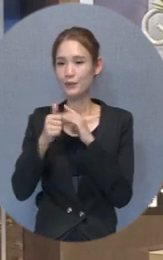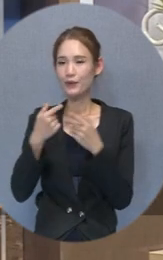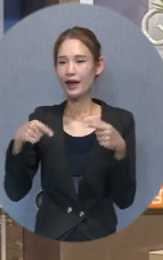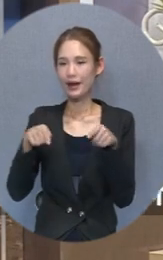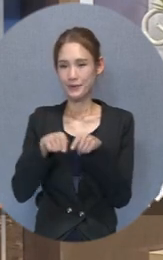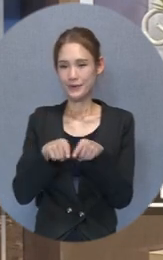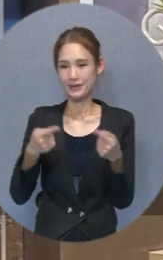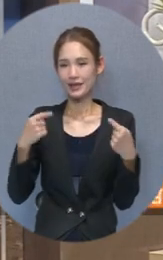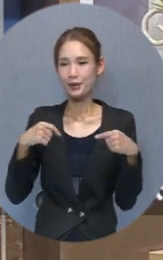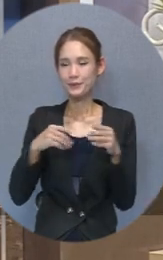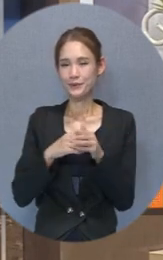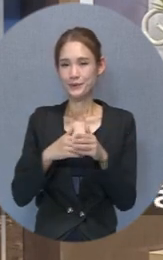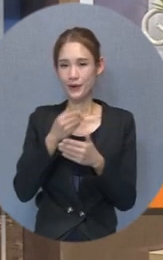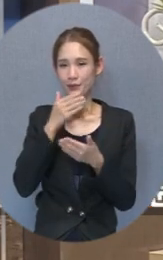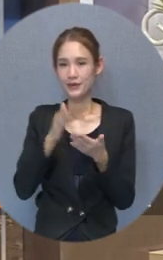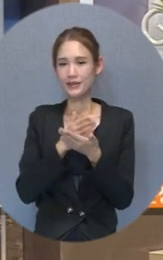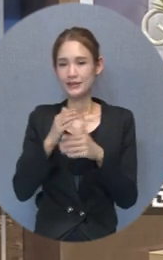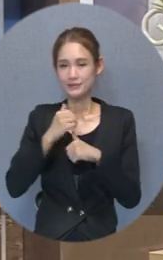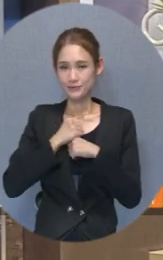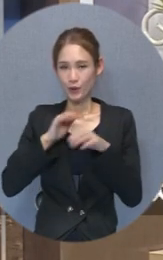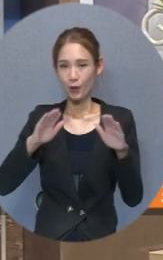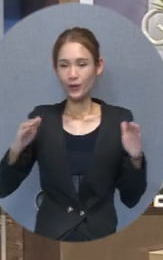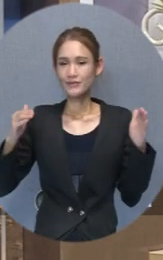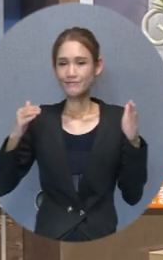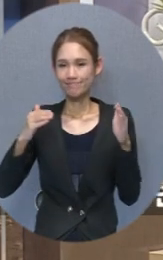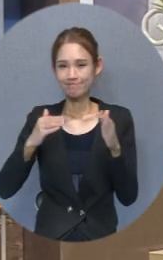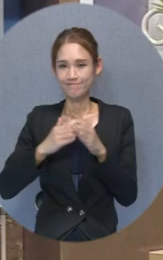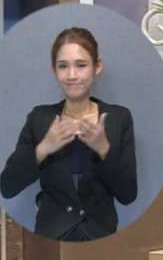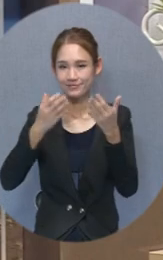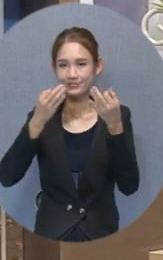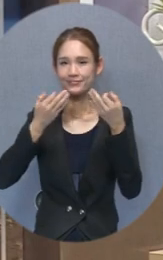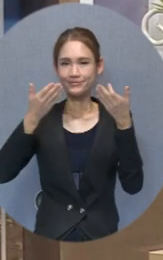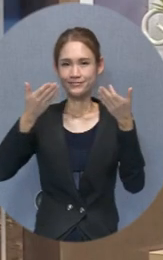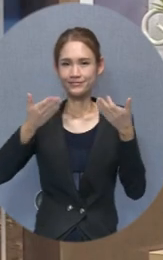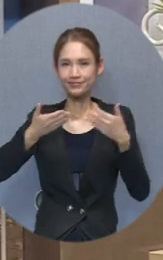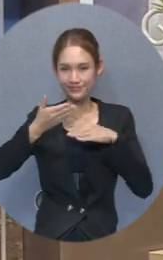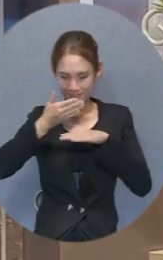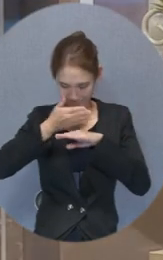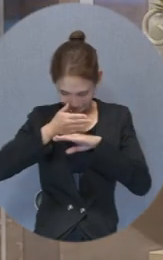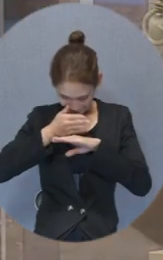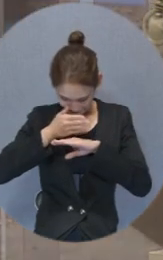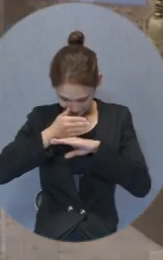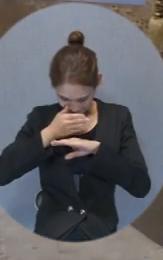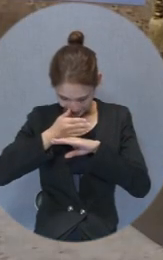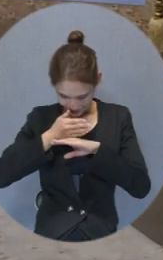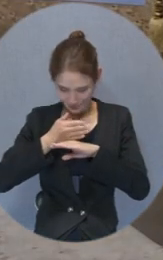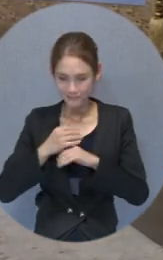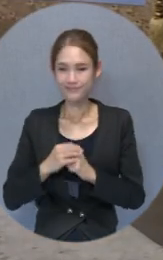함께했습니다. 행복나눔지킴이 오늘은 여기까지입니다. 시청해주신 여러분 고맙습니다.